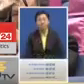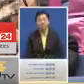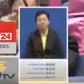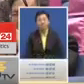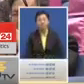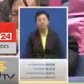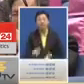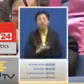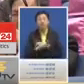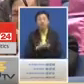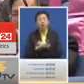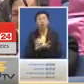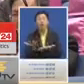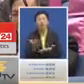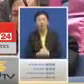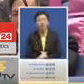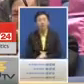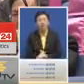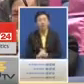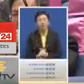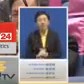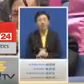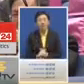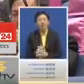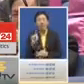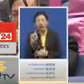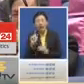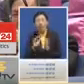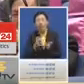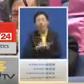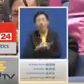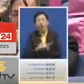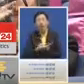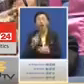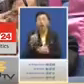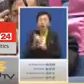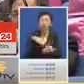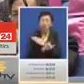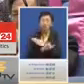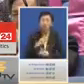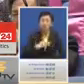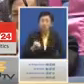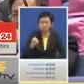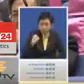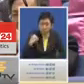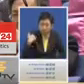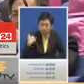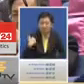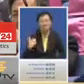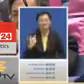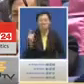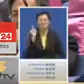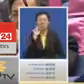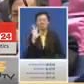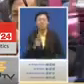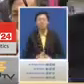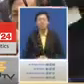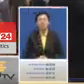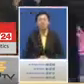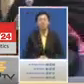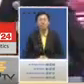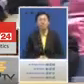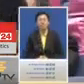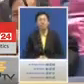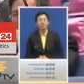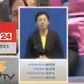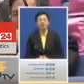นิวยอร์กไทม์เขาว่าไงสื่อเมืองนอกเขาว่าไงเขาเชื่อมั่นเราไหมไม่เชื่อแล้ววันนี้ส